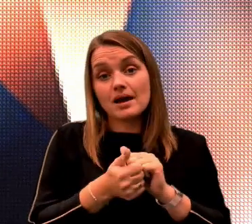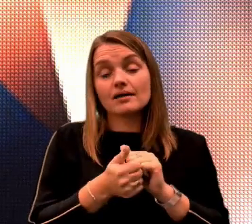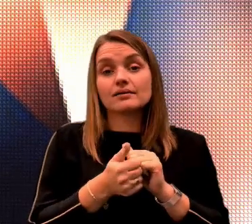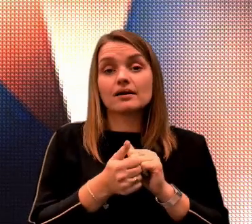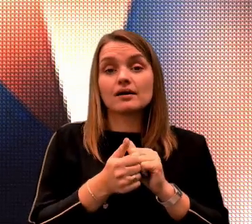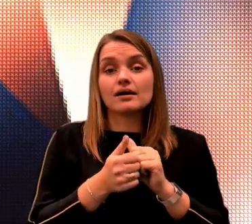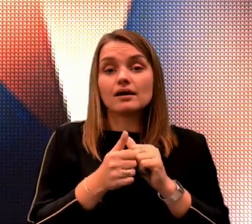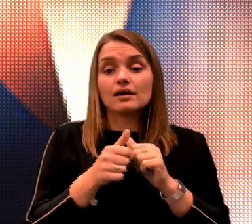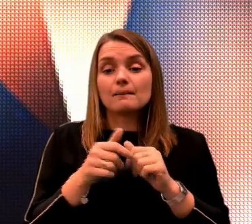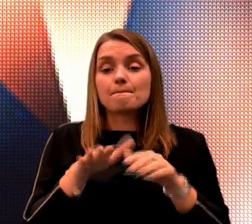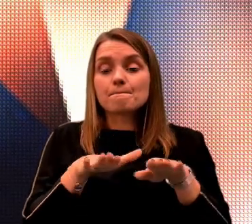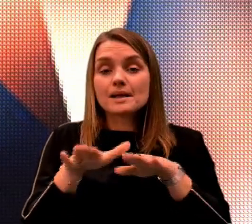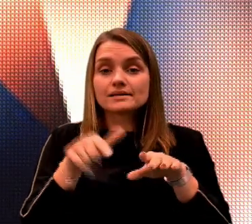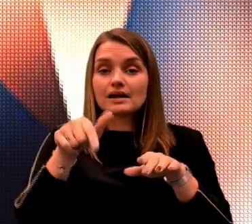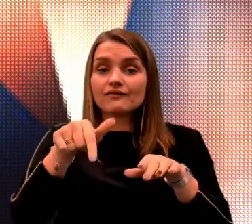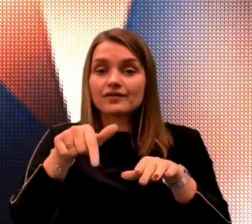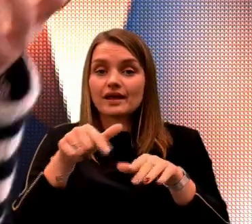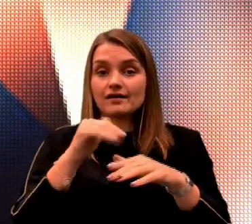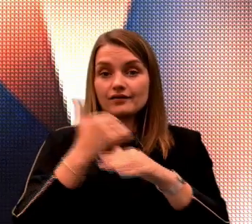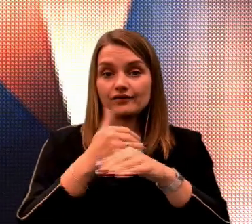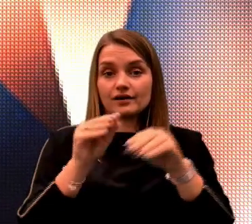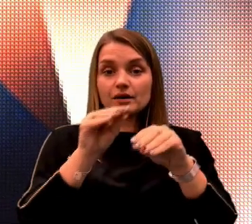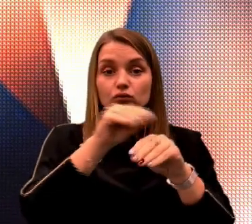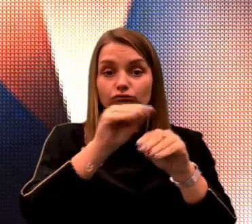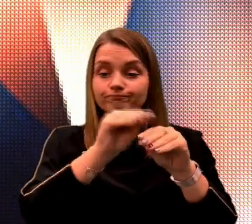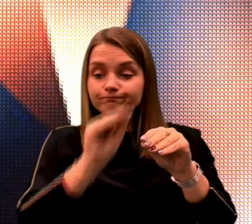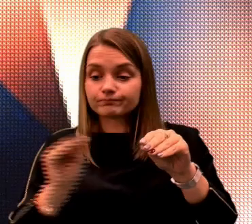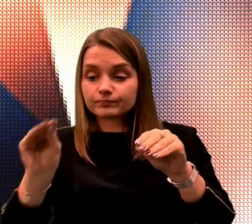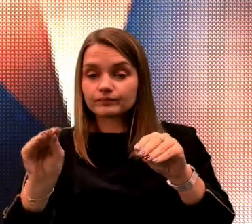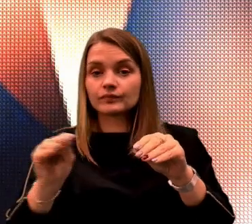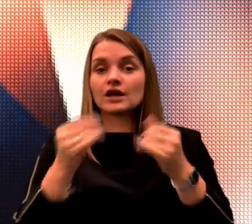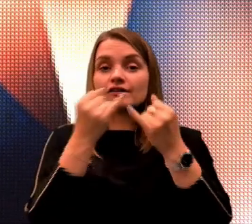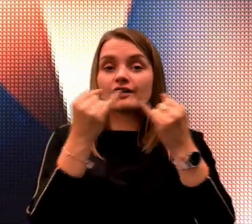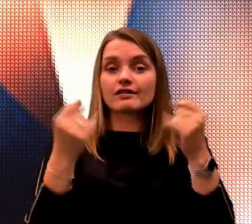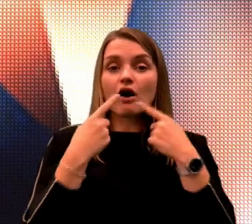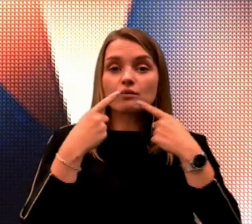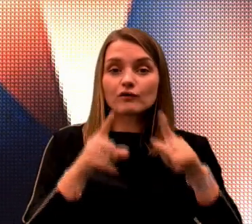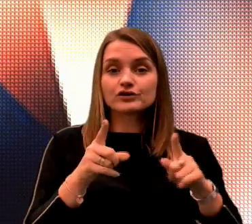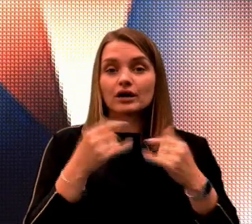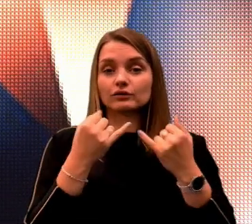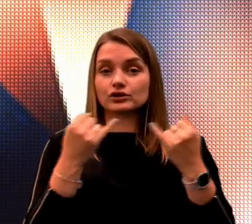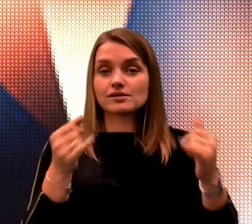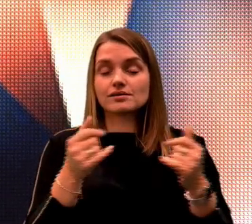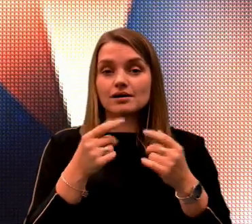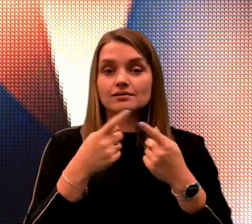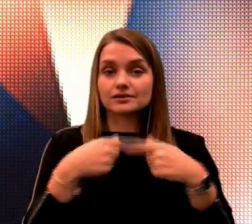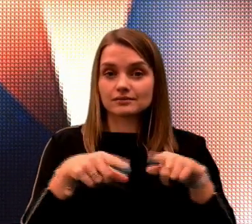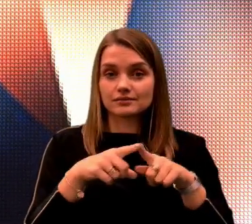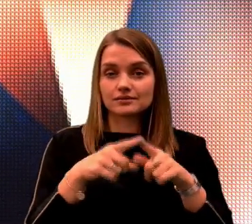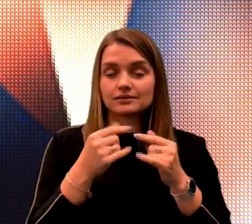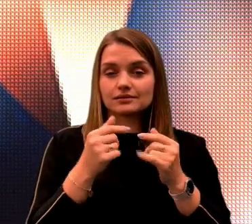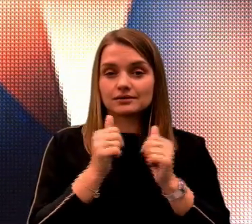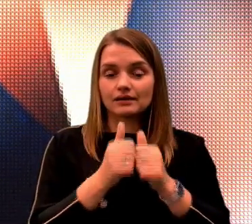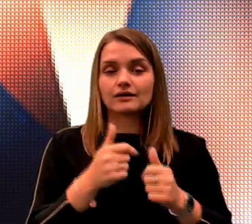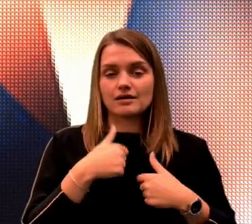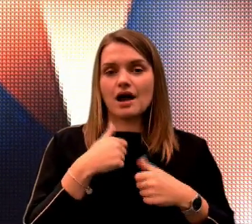wyzwań w danej firmie i zakresu odpowiedzialności. Bo ja też jestem wielką zwolenniczką zmiany. Tak mi się wydaje,